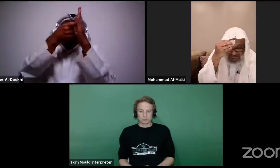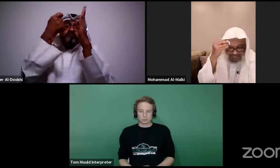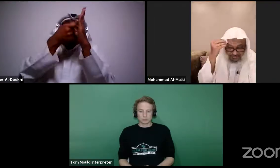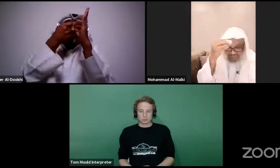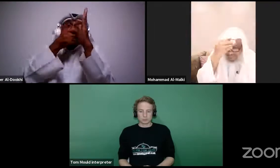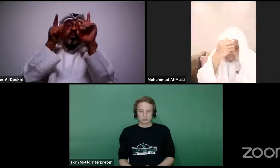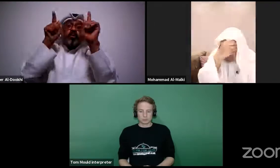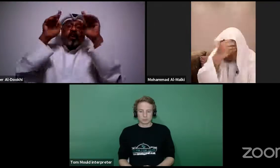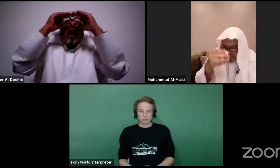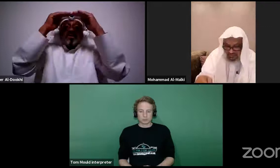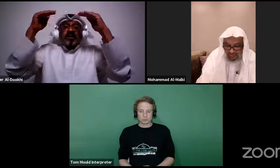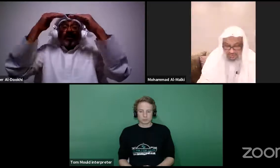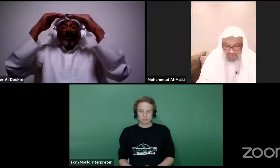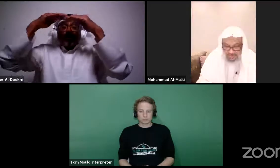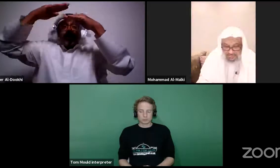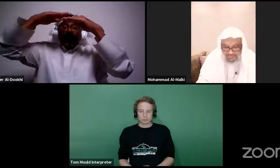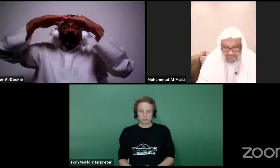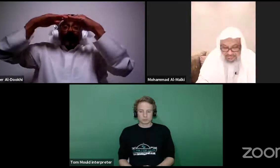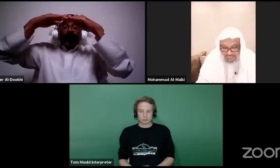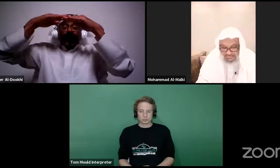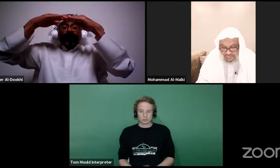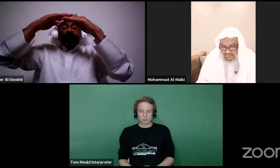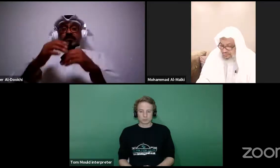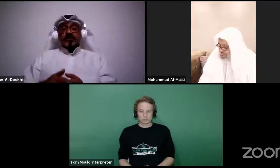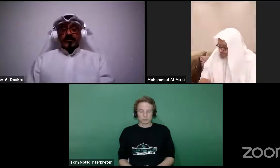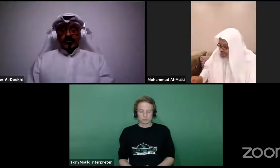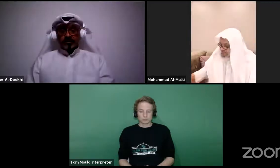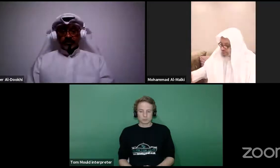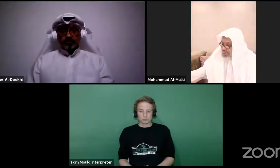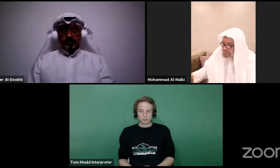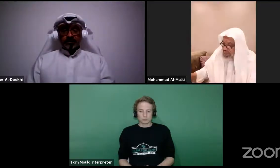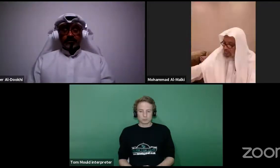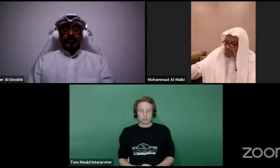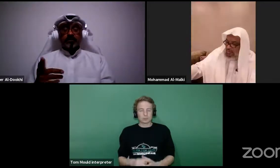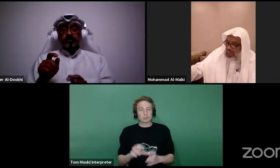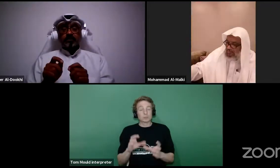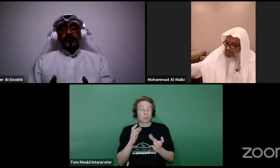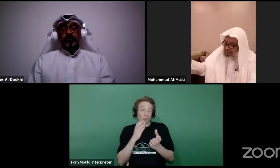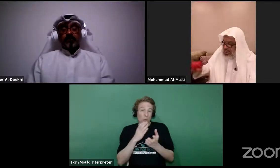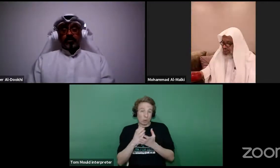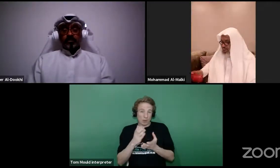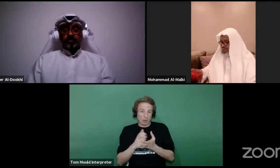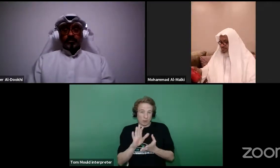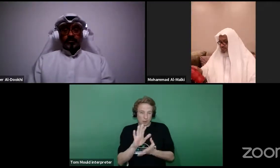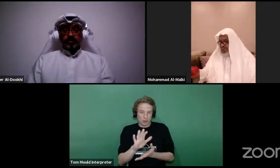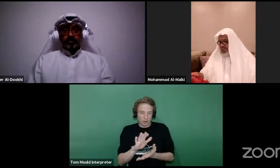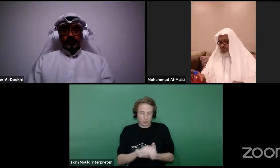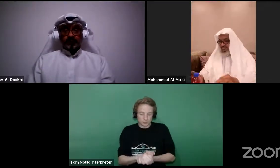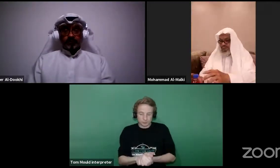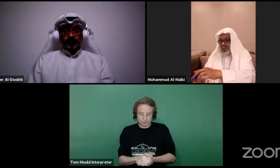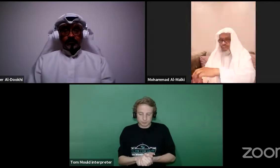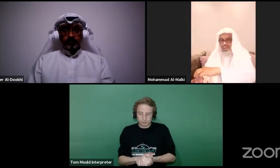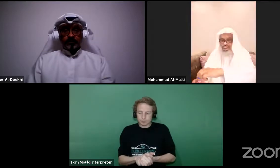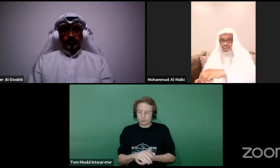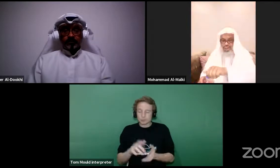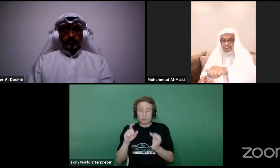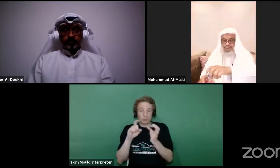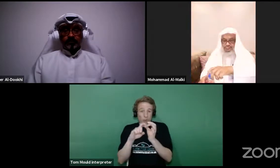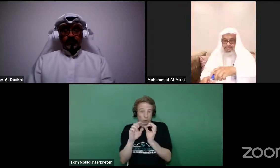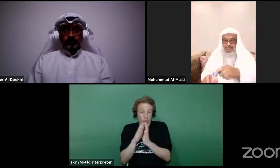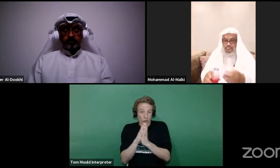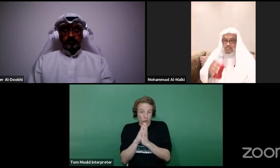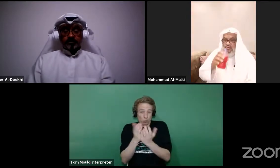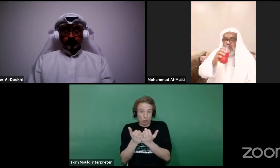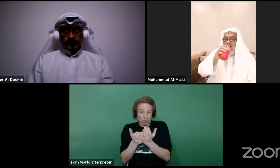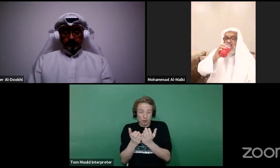جزاكم الله خير وبارك فيكم. So to clarify, the Quran, it was revealed to the